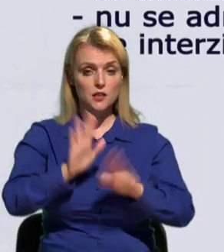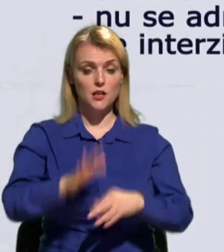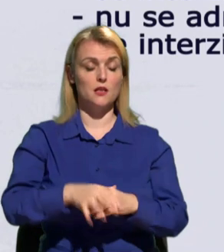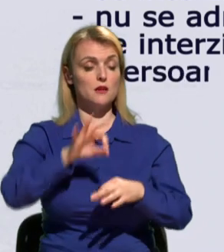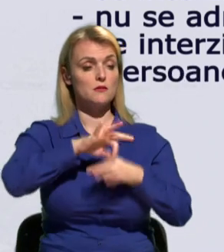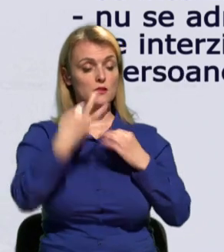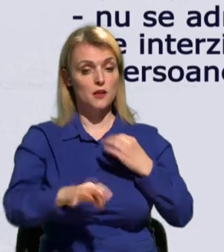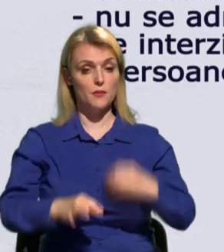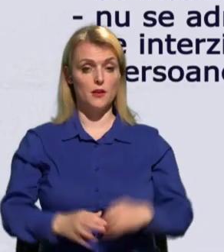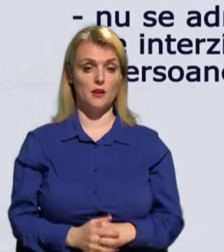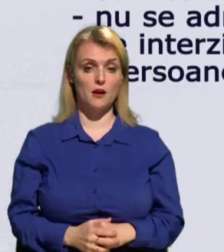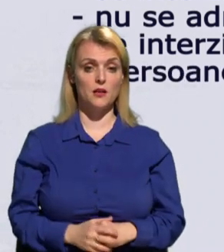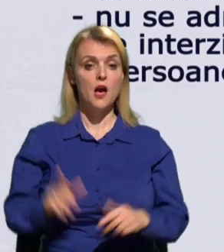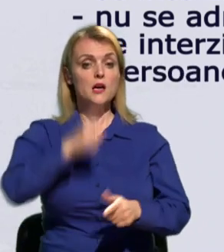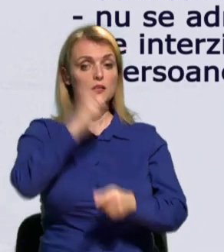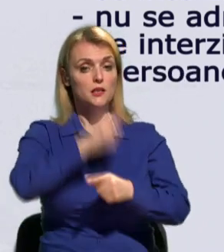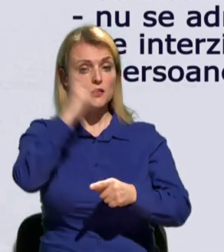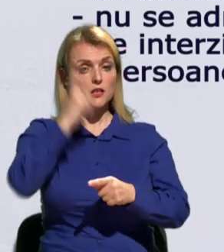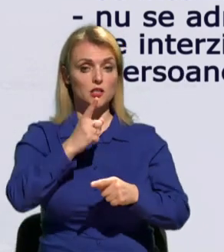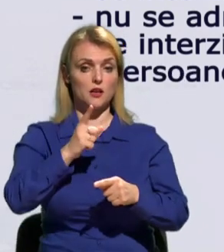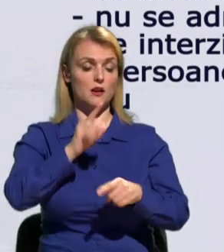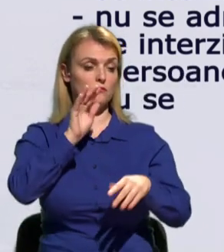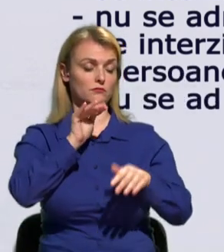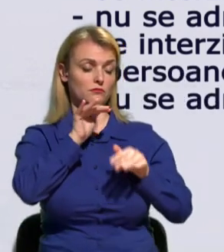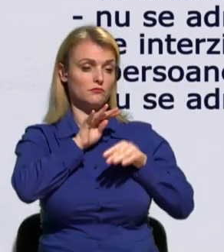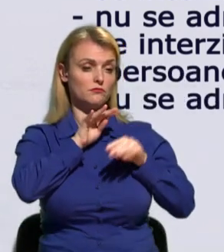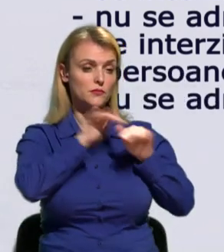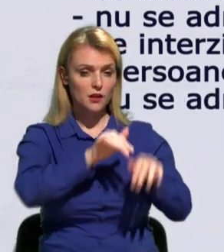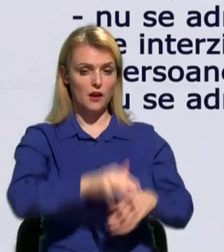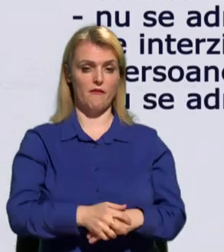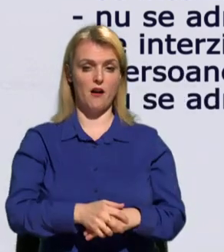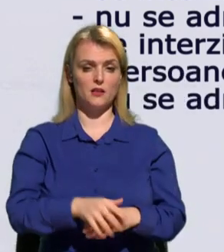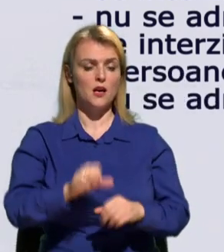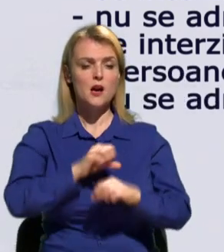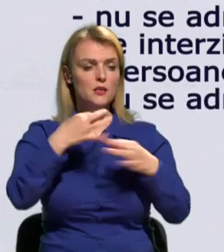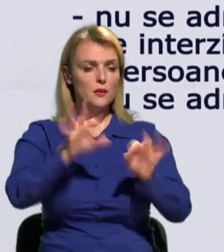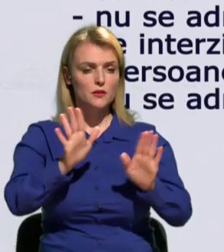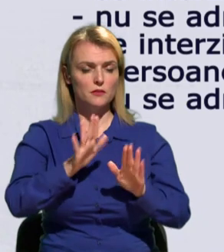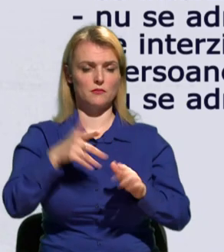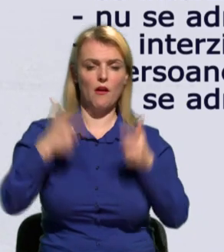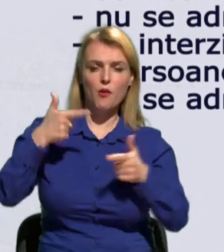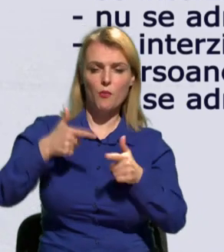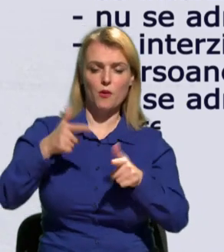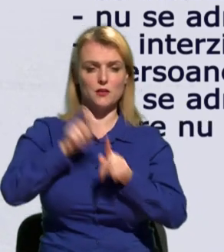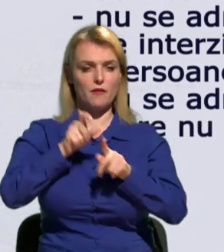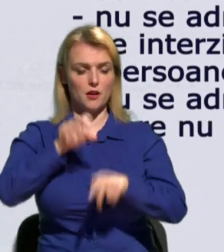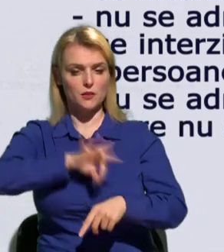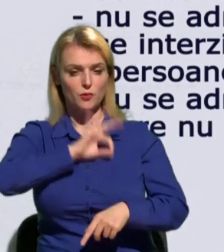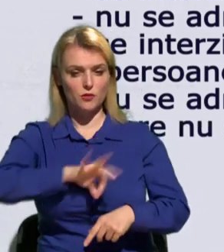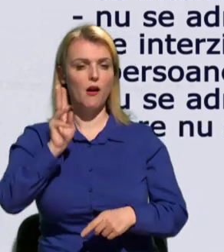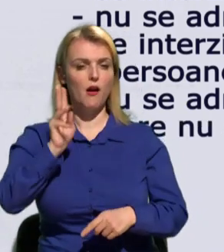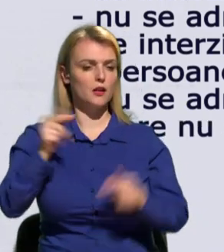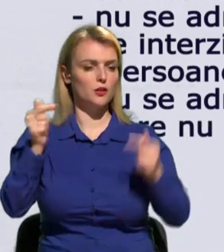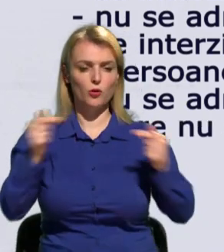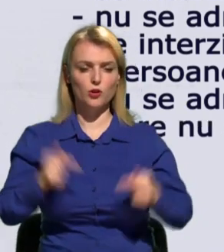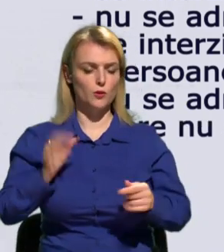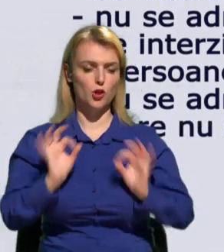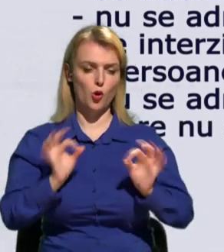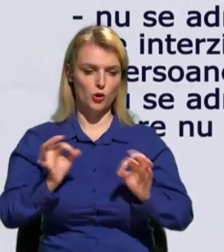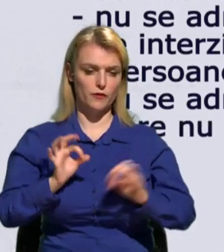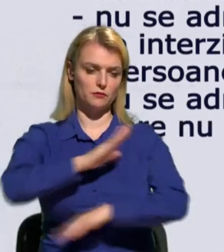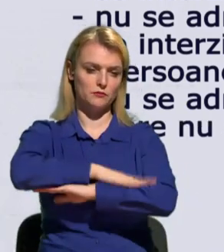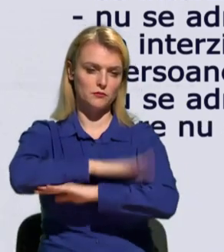sau reputației alte persoane, ofensa publică. Nu se admite exprimări verbale, scrise sau non-verbale care nu corespund normelor